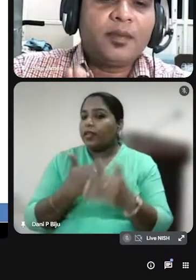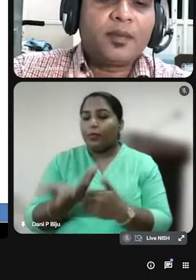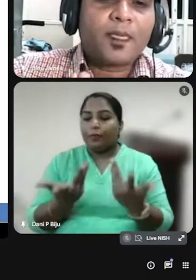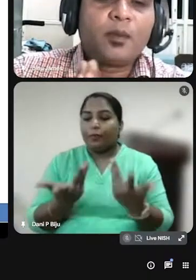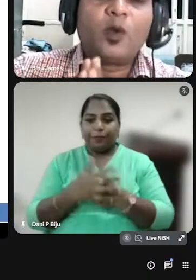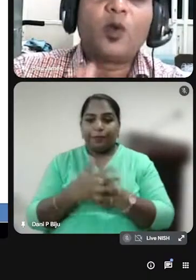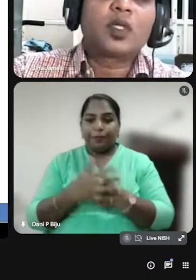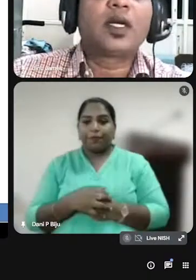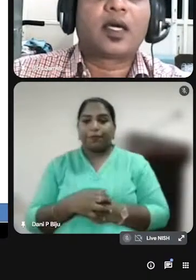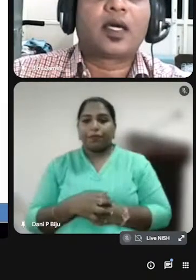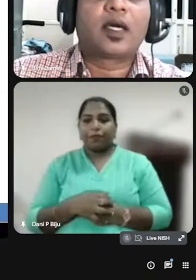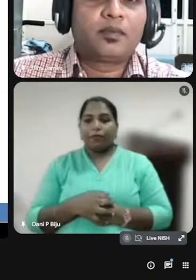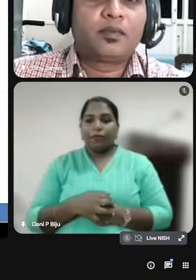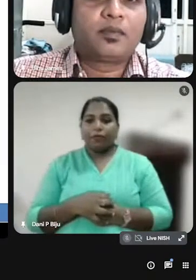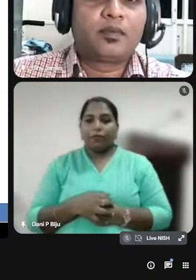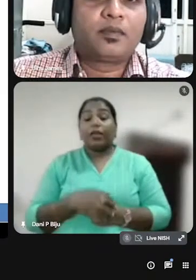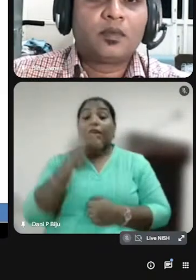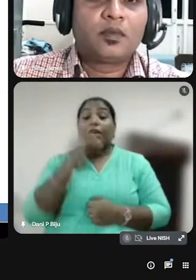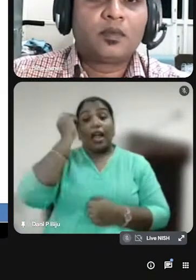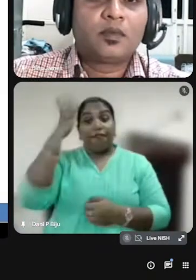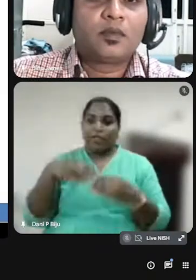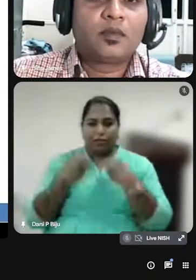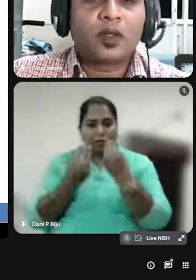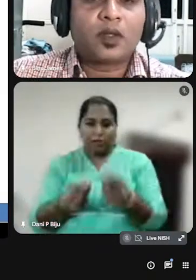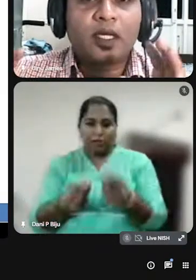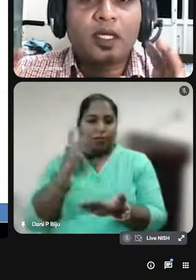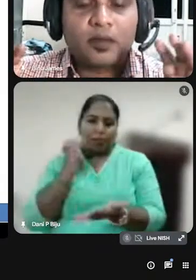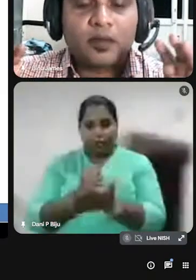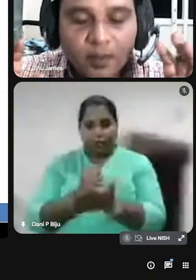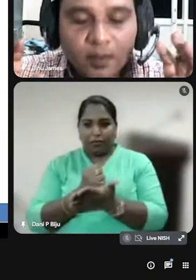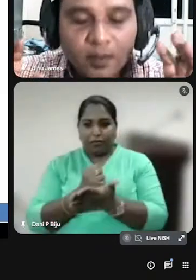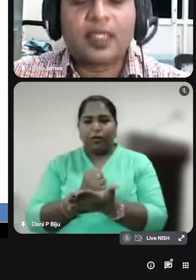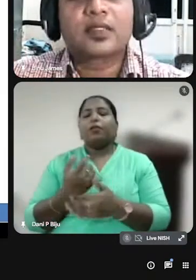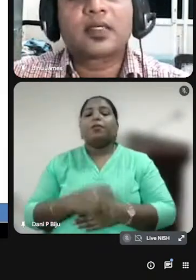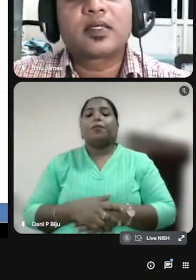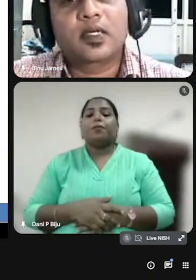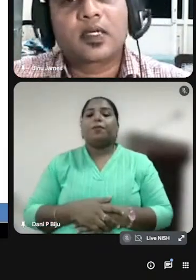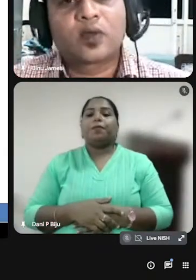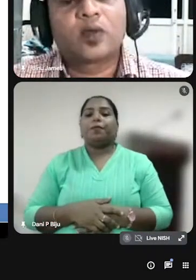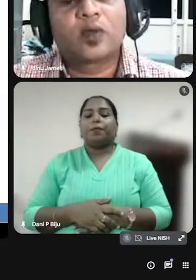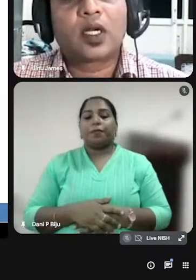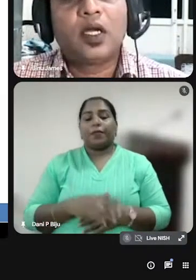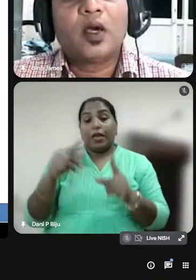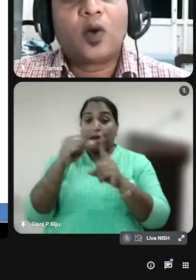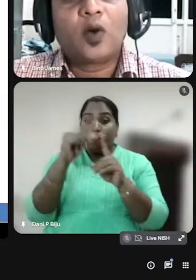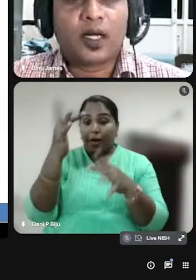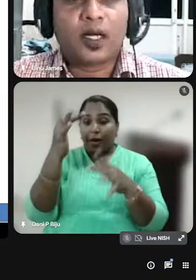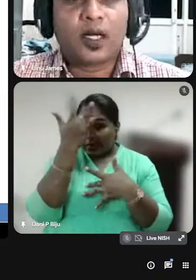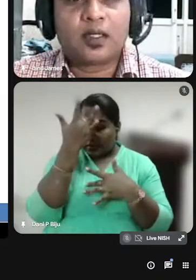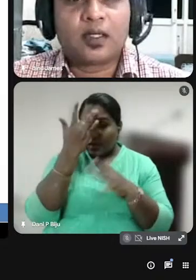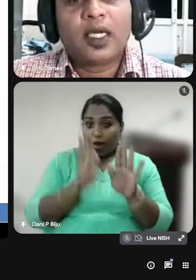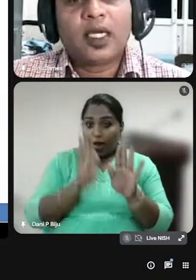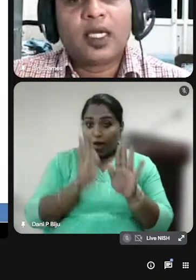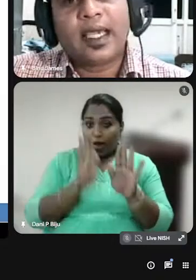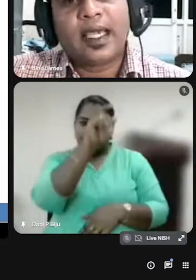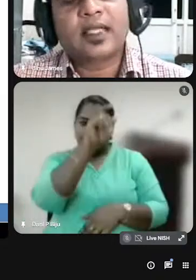ഈ ബോധവൽക്കരണം, ഞാൻ നേരത്തെ പറഞ്ഞ പോലെ തന്നെ പാർക്കിൻസൺസ് അസുഖമുള്ള ഒരാൾക്ക്